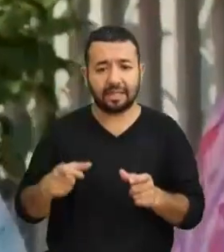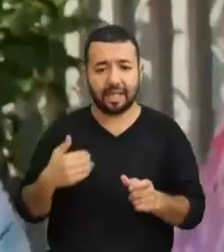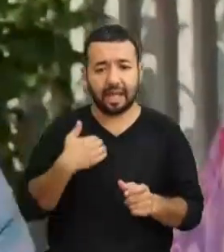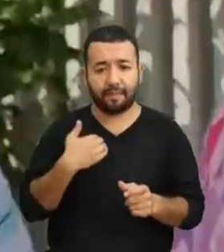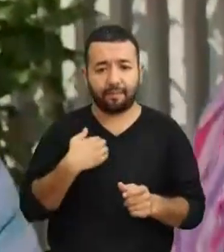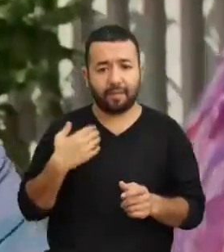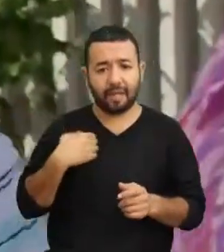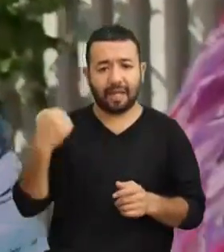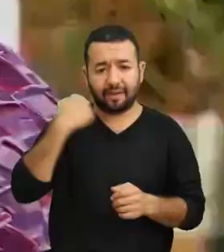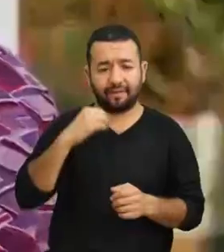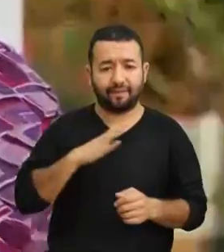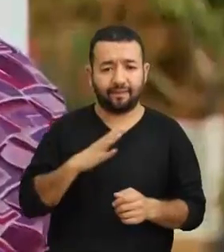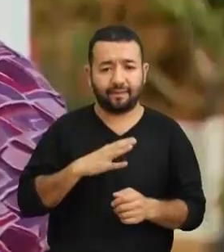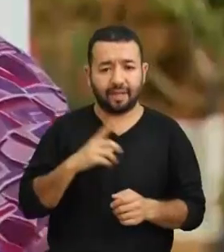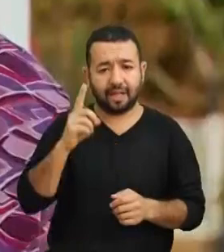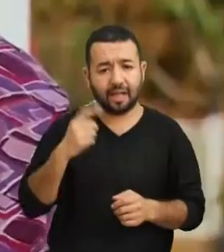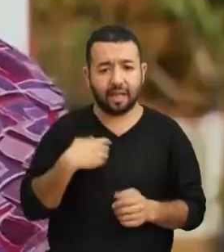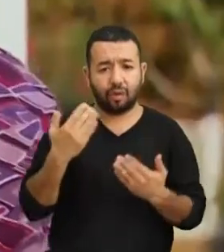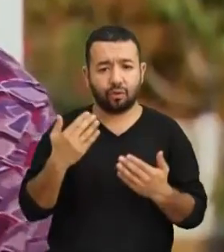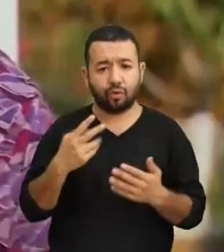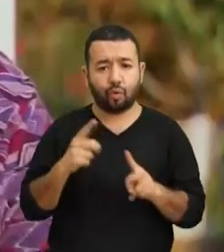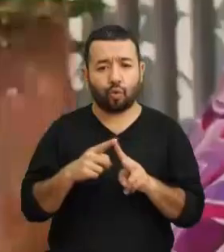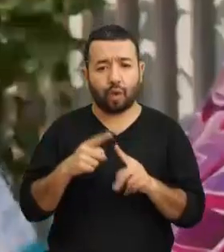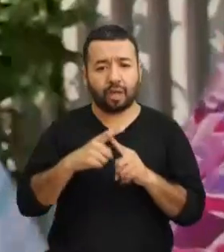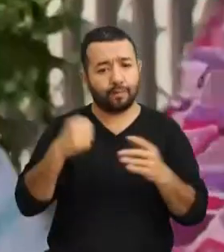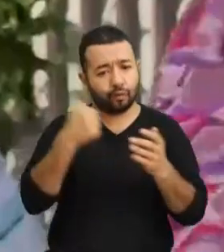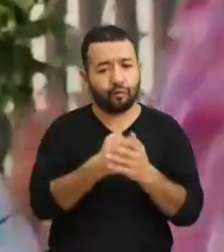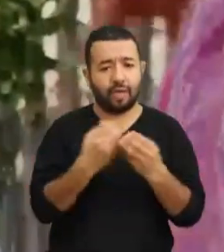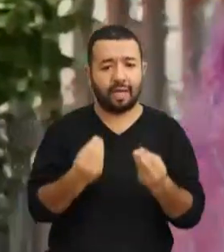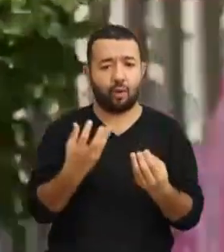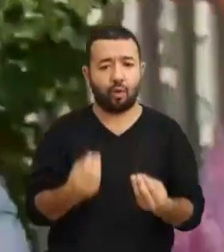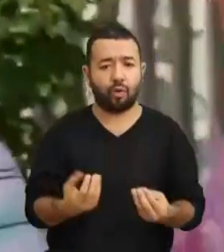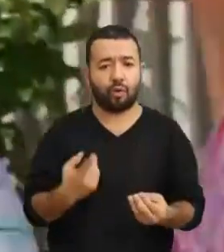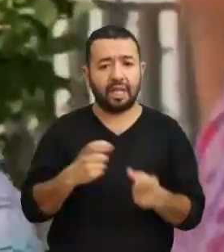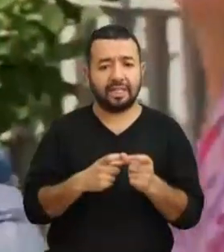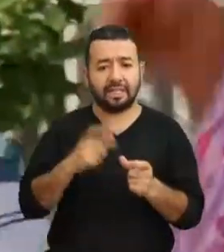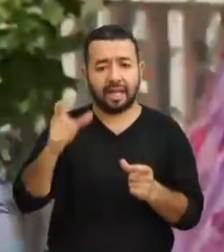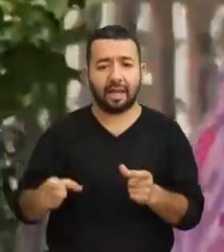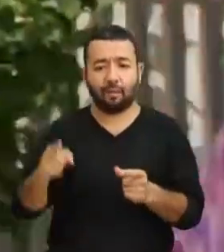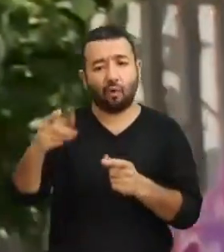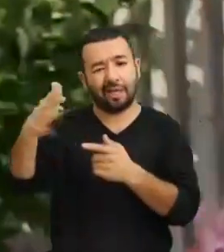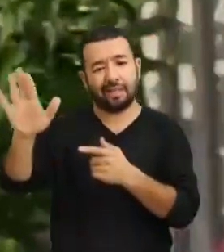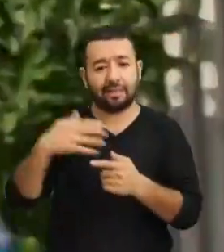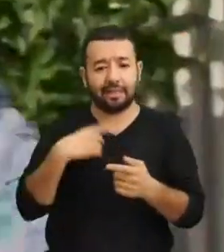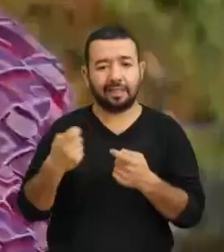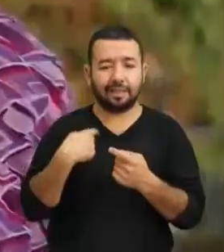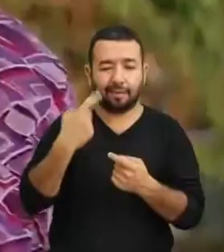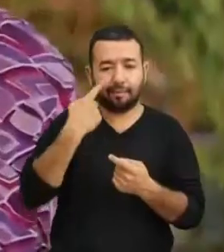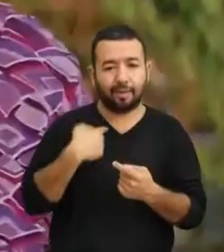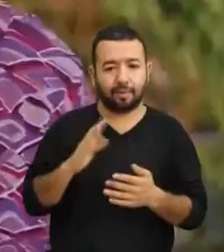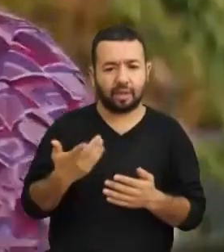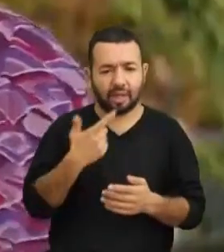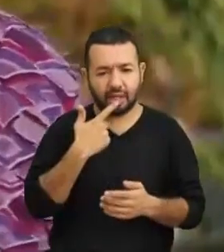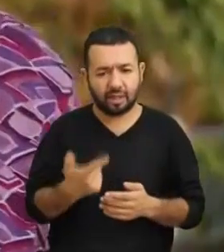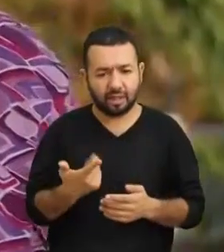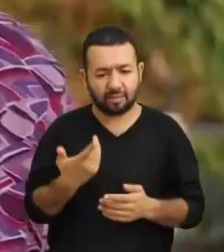dikiliyor olacaktı şu anda. Allah'a şükür. Nurhan Temuçin Bey'i ezdi de Zarp Bey'in ilgisi o tarafa kaydı. Ya sen